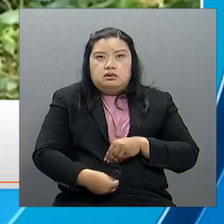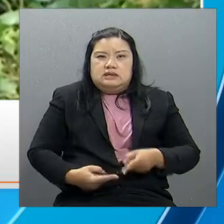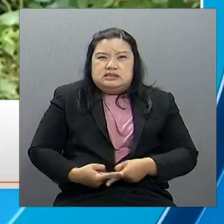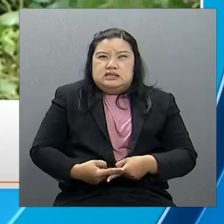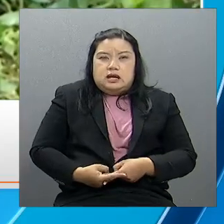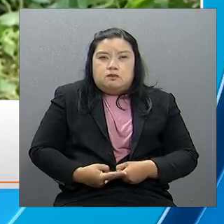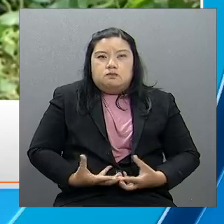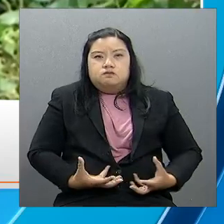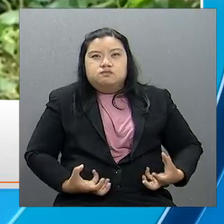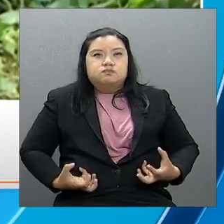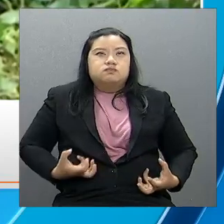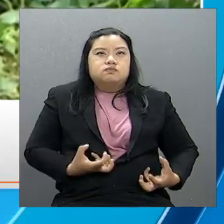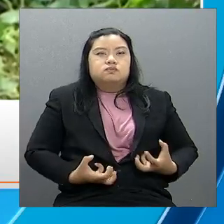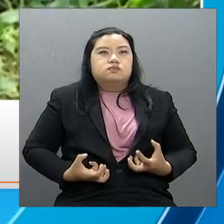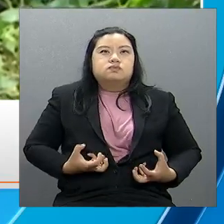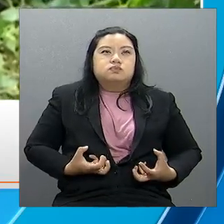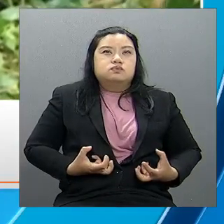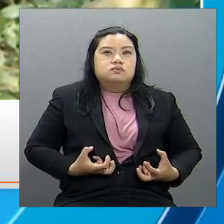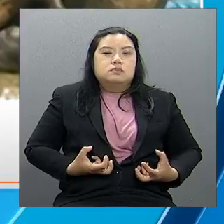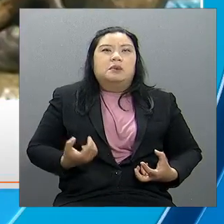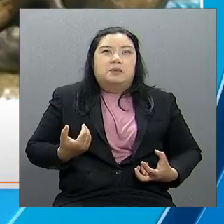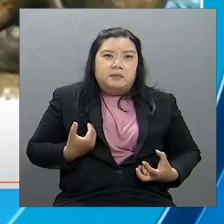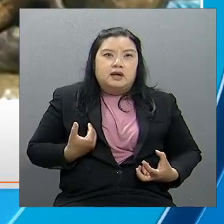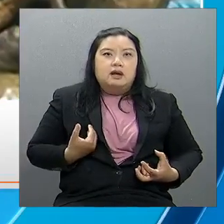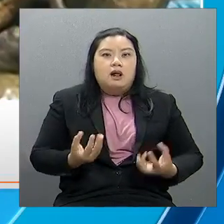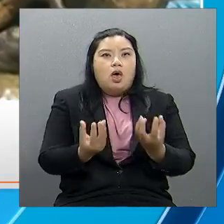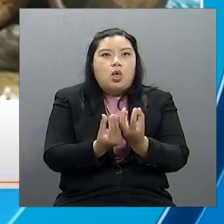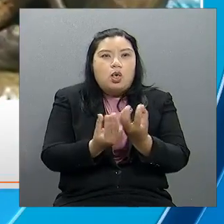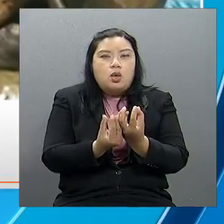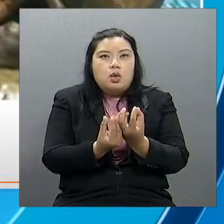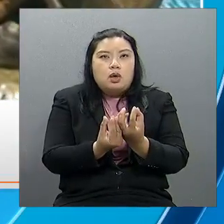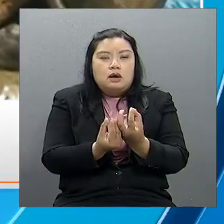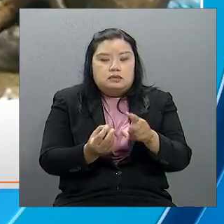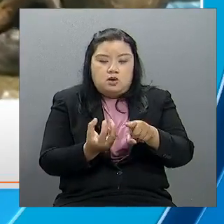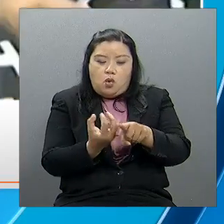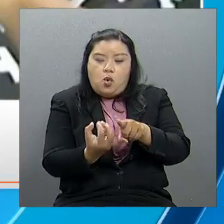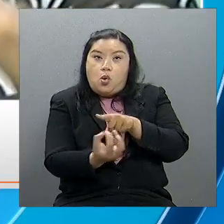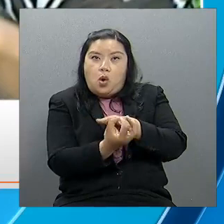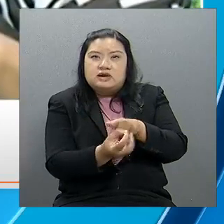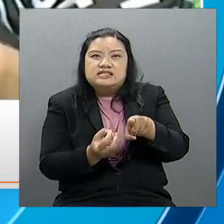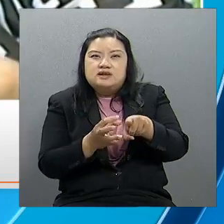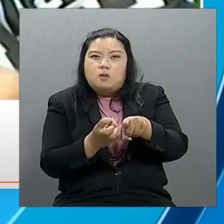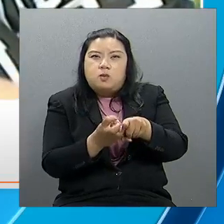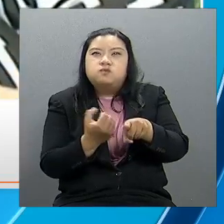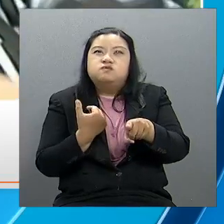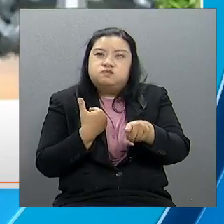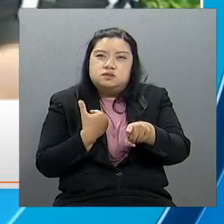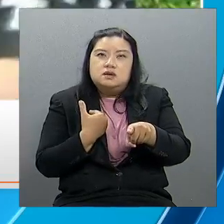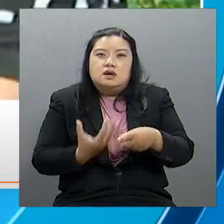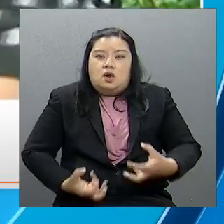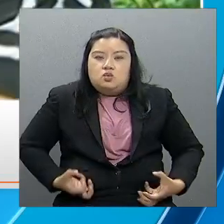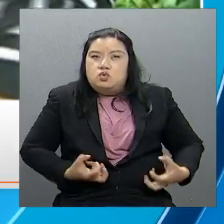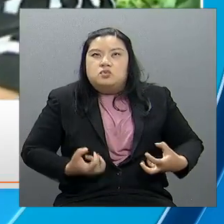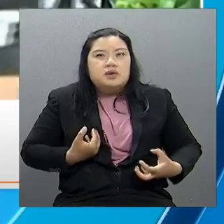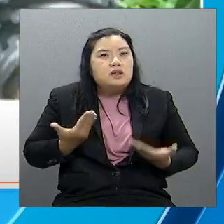ณขาหนีบหรือว่าหัวหน่าวนะฮะหรือบางทีอาจจะล้าขึ้นมาข้างลำตัวไปของระบบทางเดินปัสสาวะ